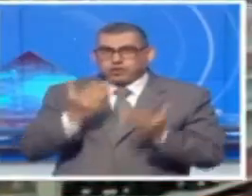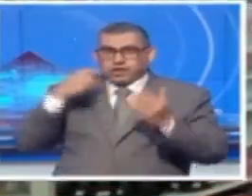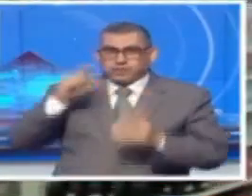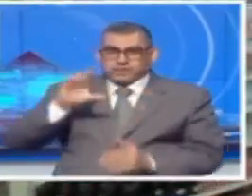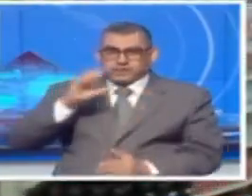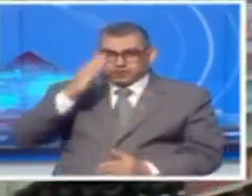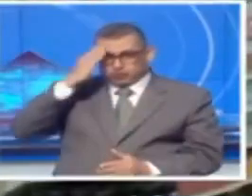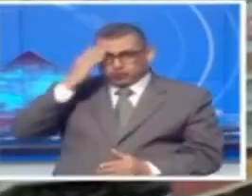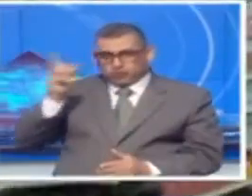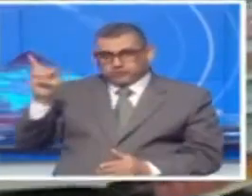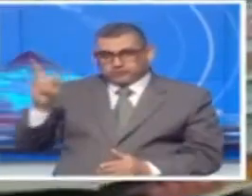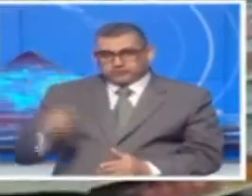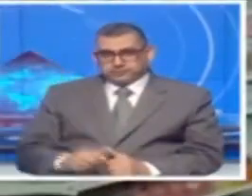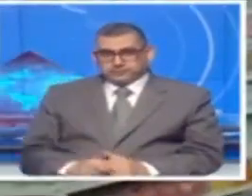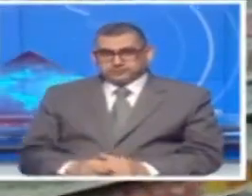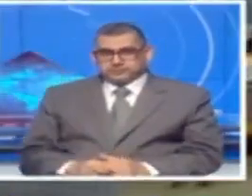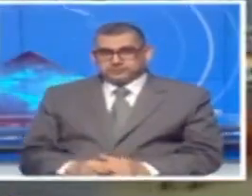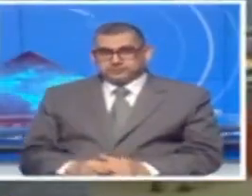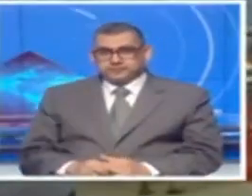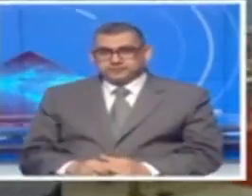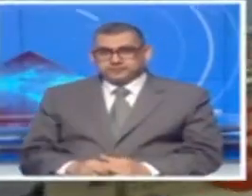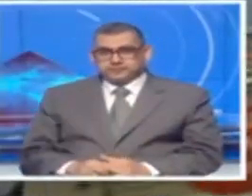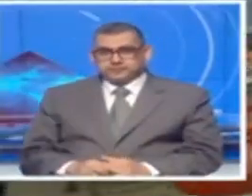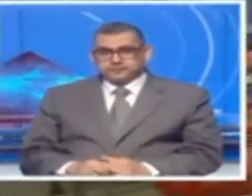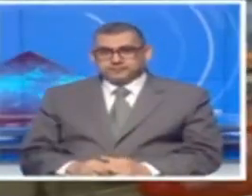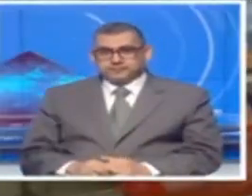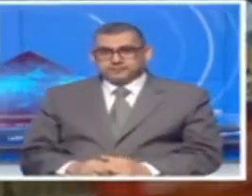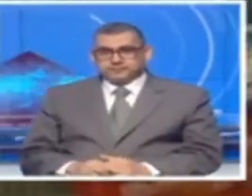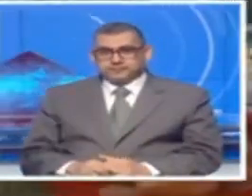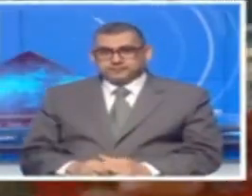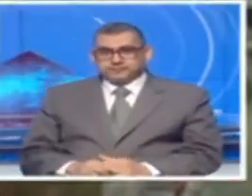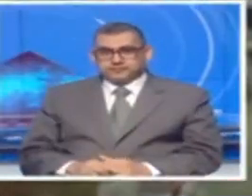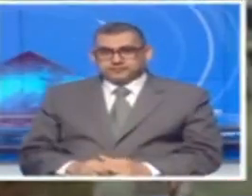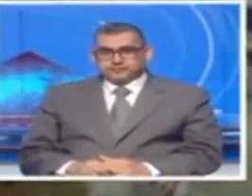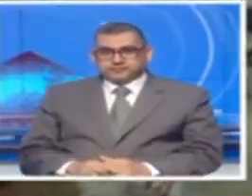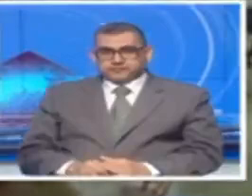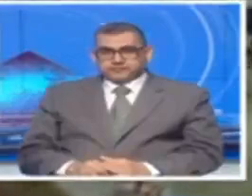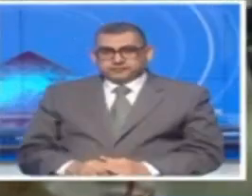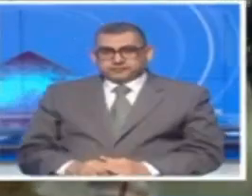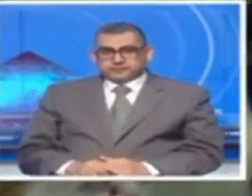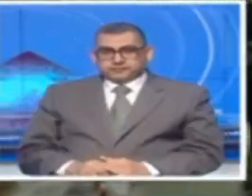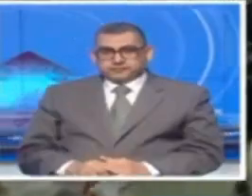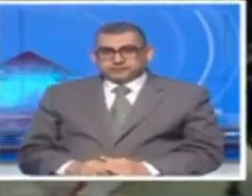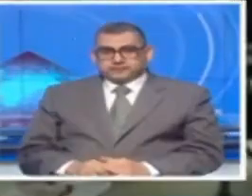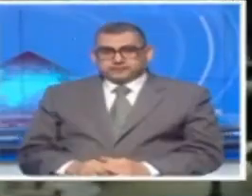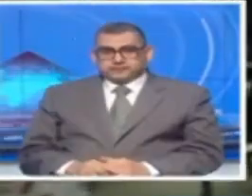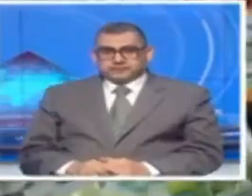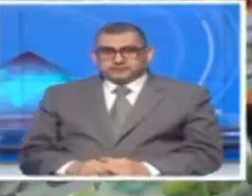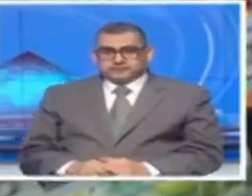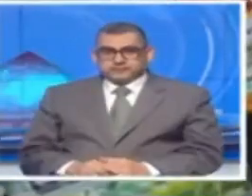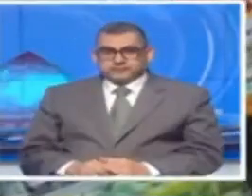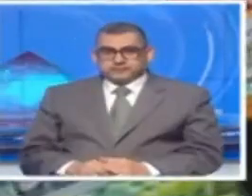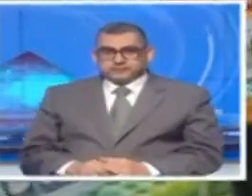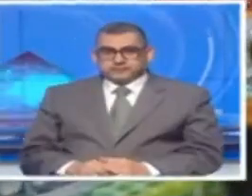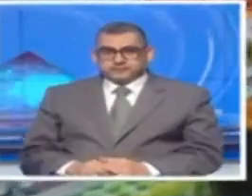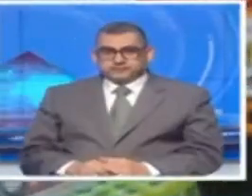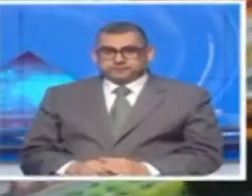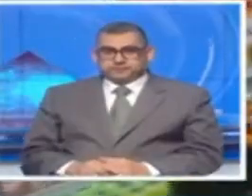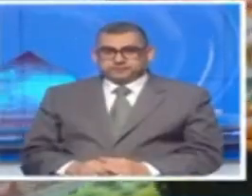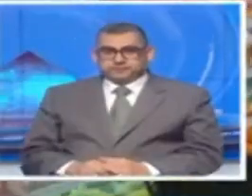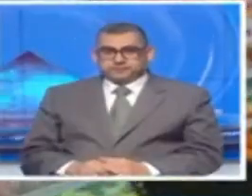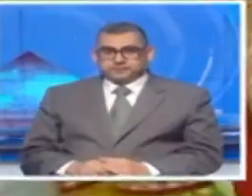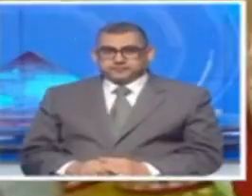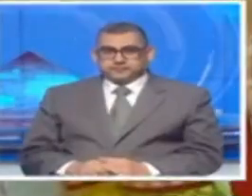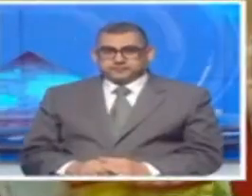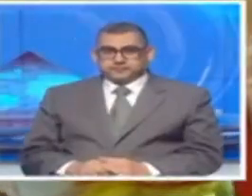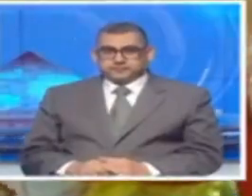رايح. واللي وجودنا من وجودك واقفين معاك بروح وقلب، احنا اللي